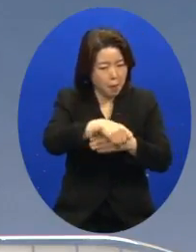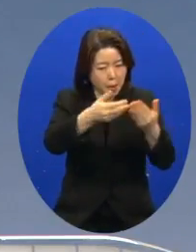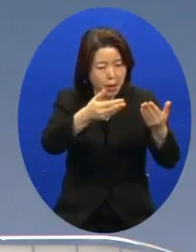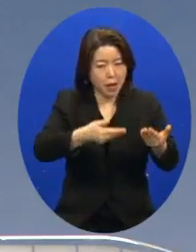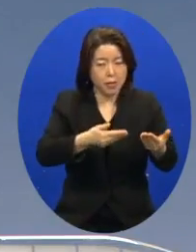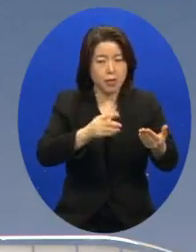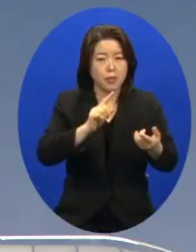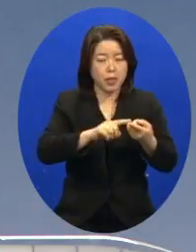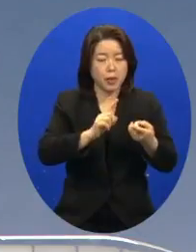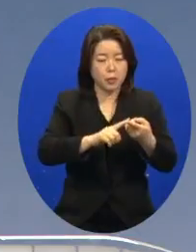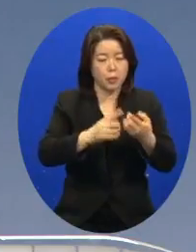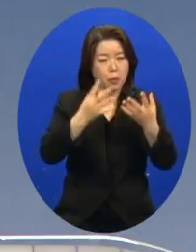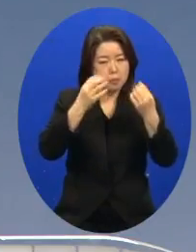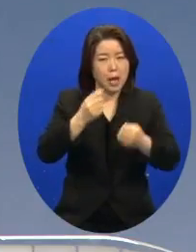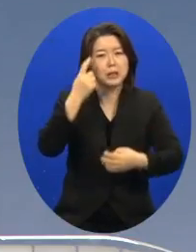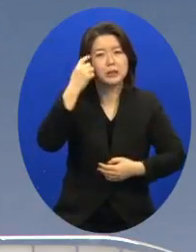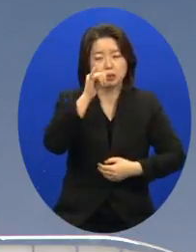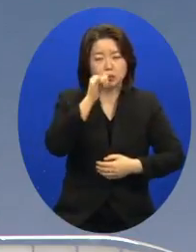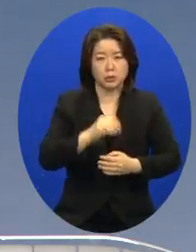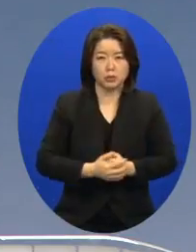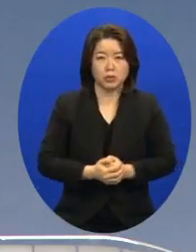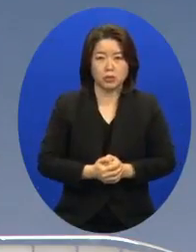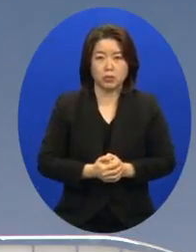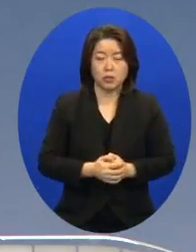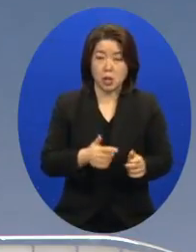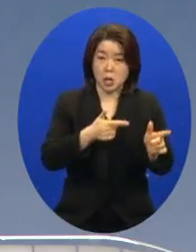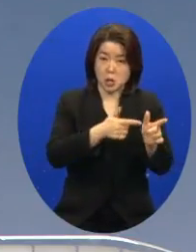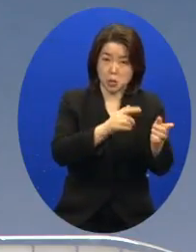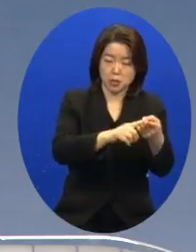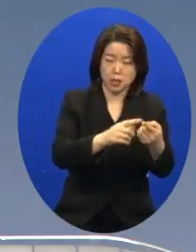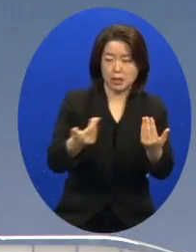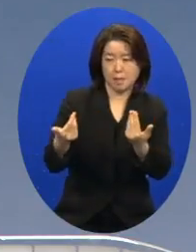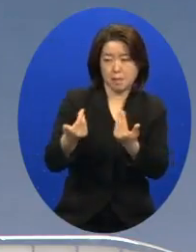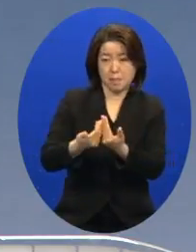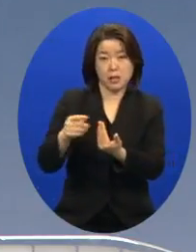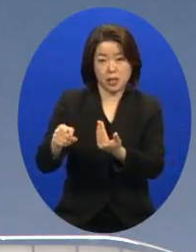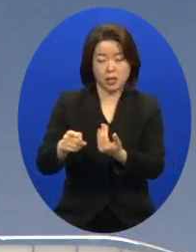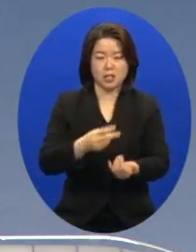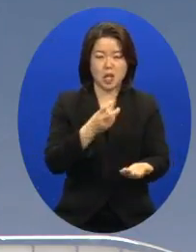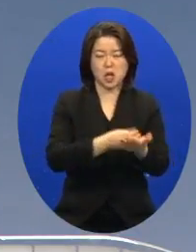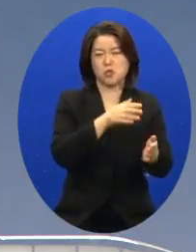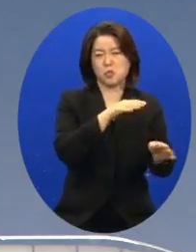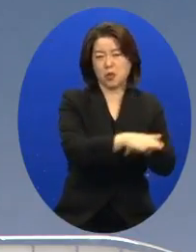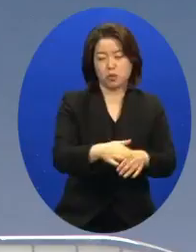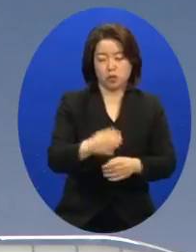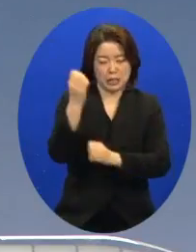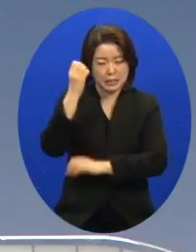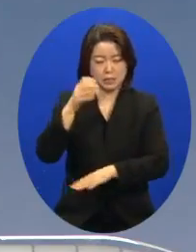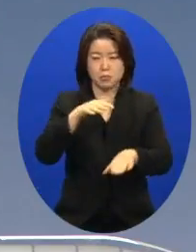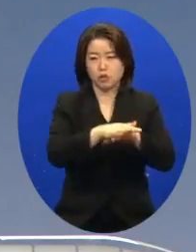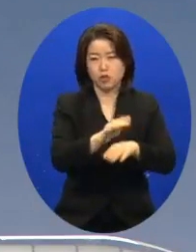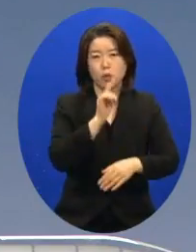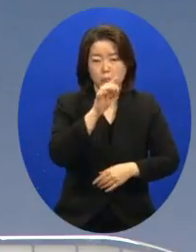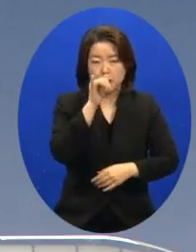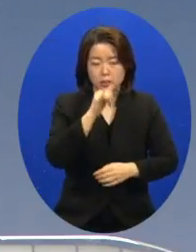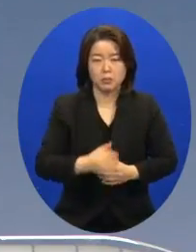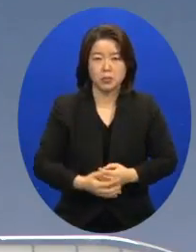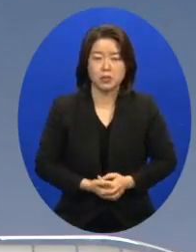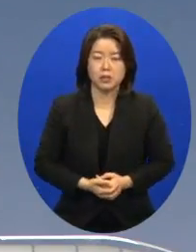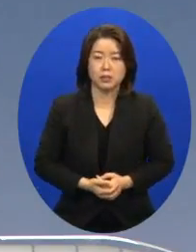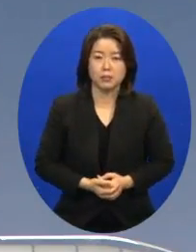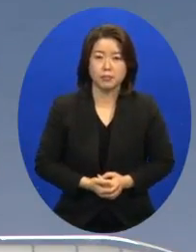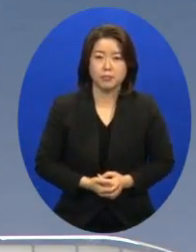많습니다 그들은 동성애를 반대하는 것은 율법주의에 고금도 안주의 라고 말합니다